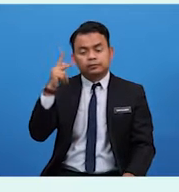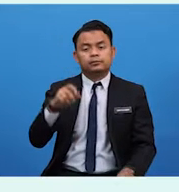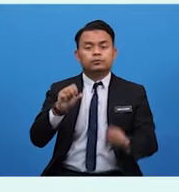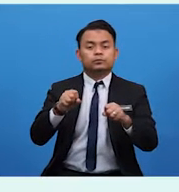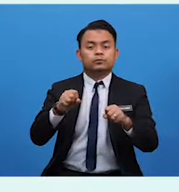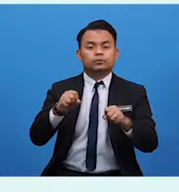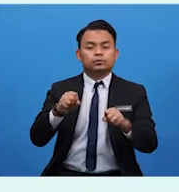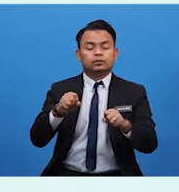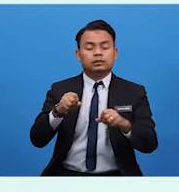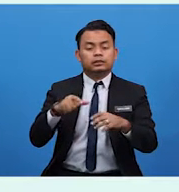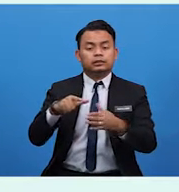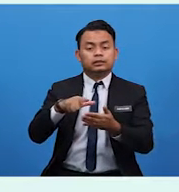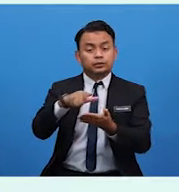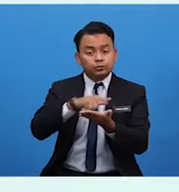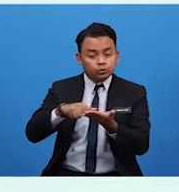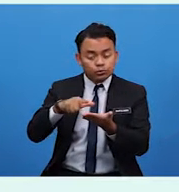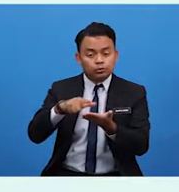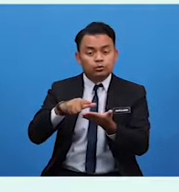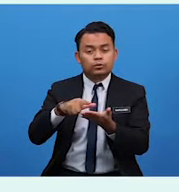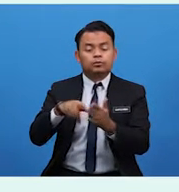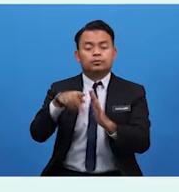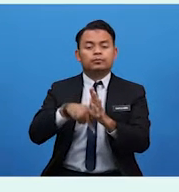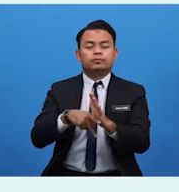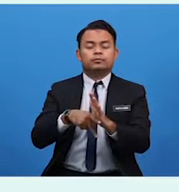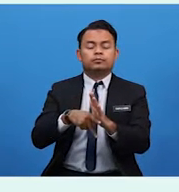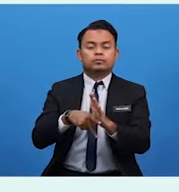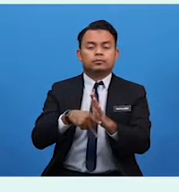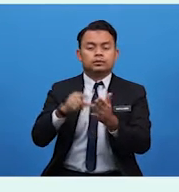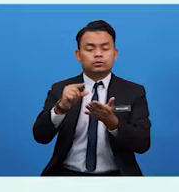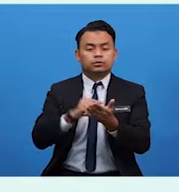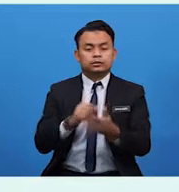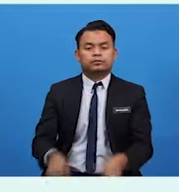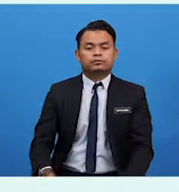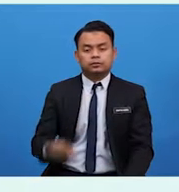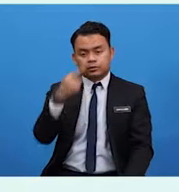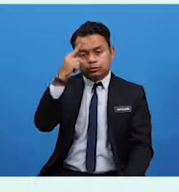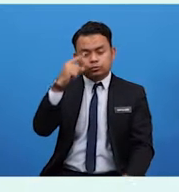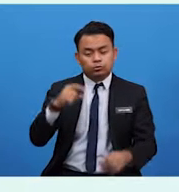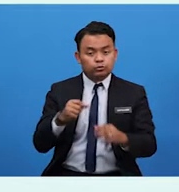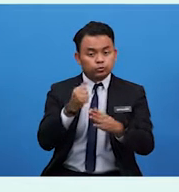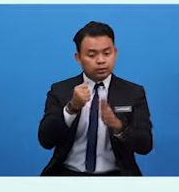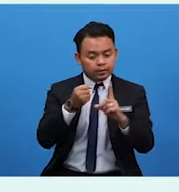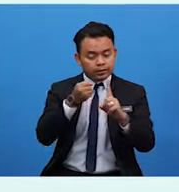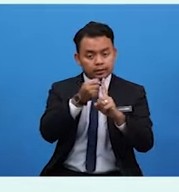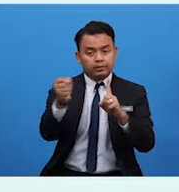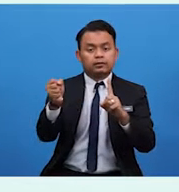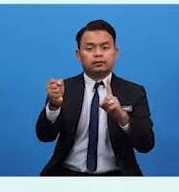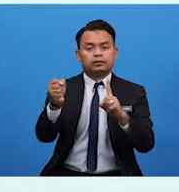Ini juga dapat mengelakkan periuk nasi itu daripada berlakunya litar pintas.